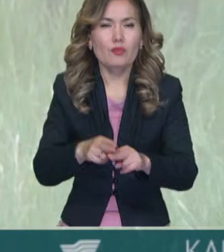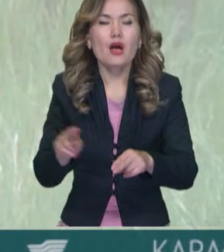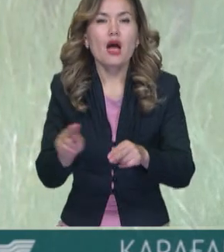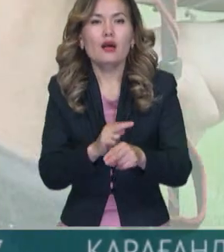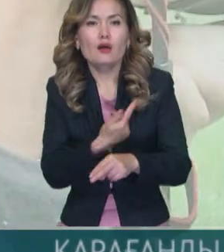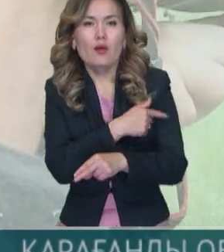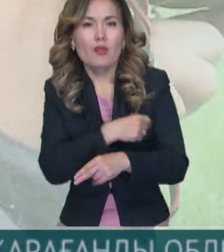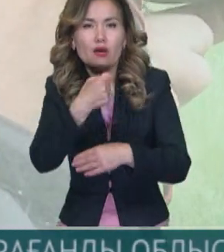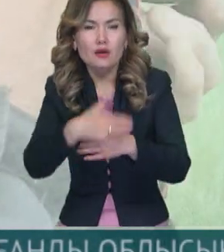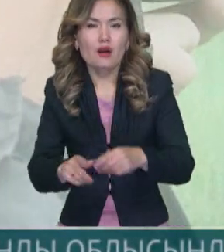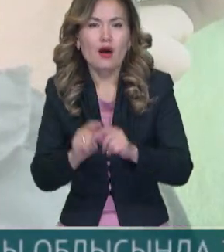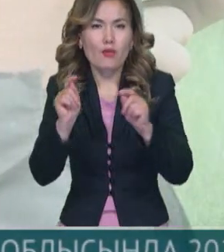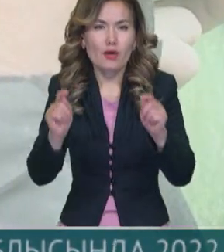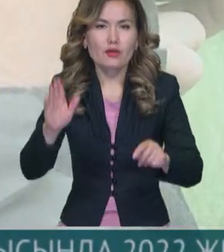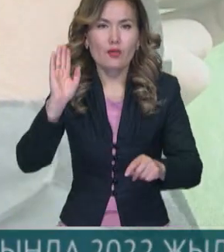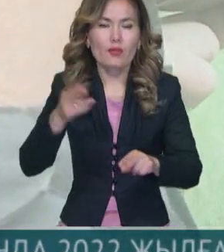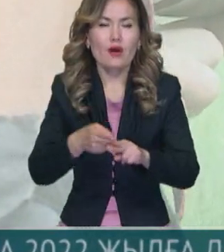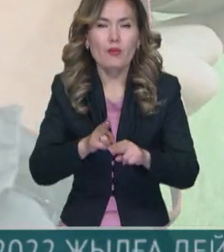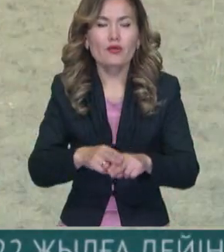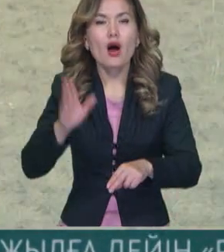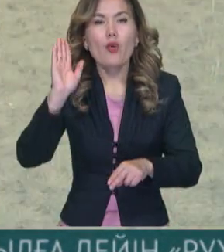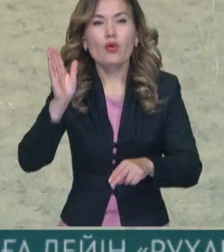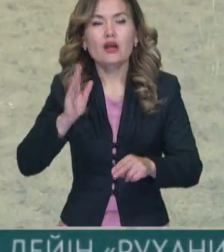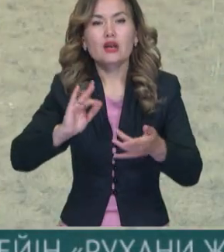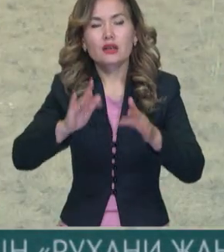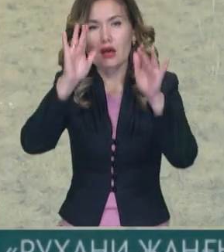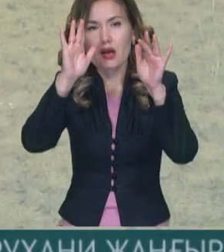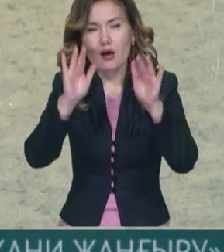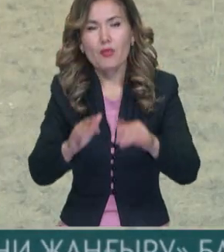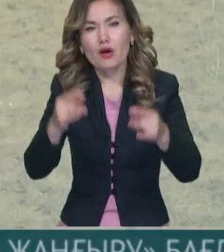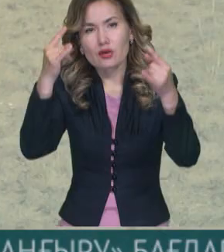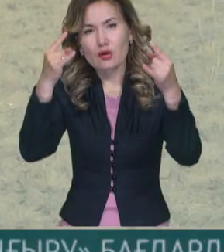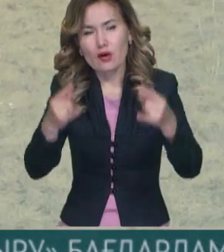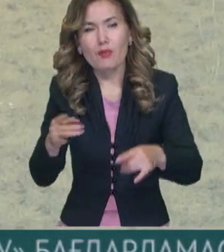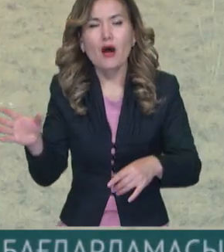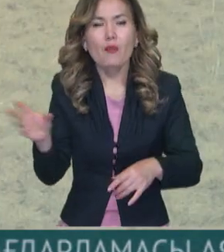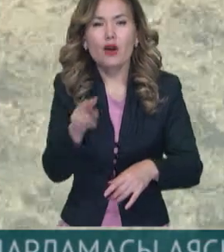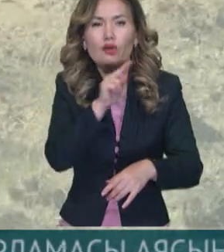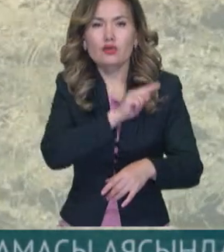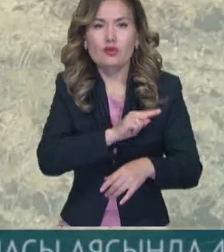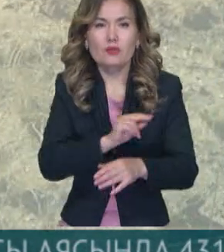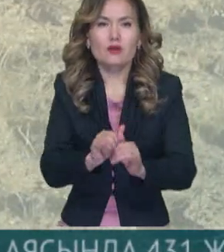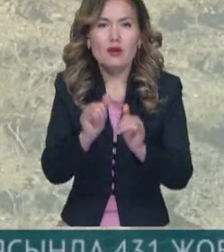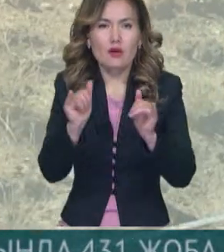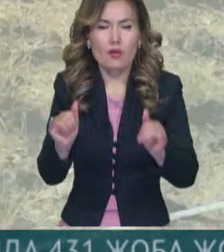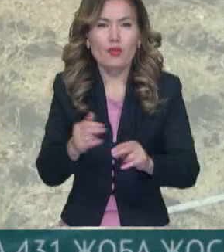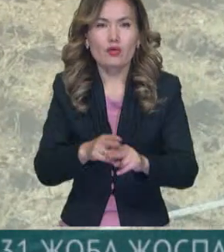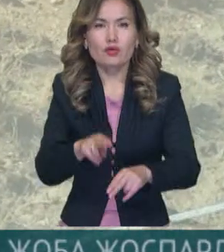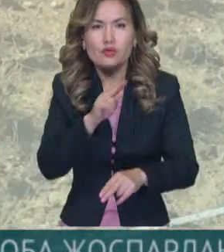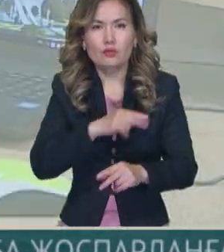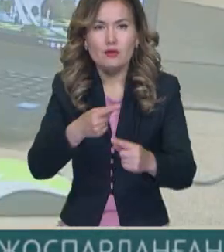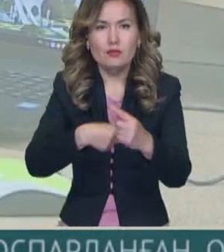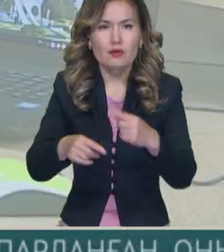сауықтыру, аңшылық құру қосылады. Мамандар саланы цифрландыру облысқа келетін туристердің санын арттыра түседі деген пікірде.